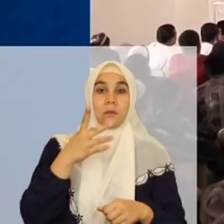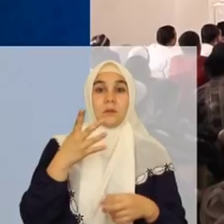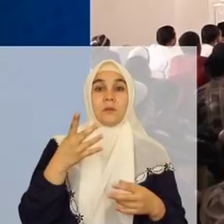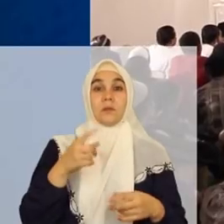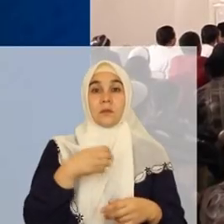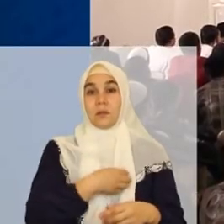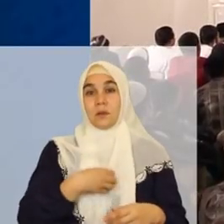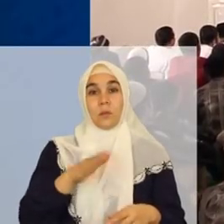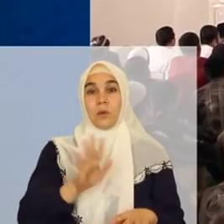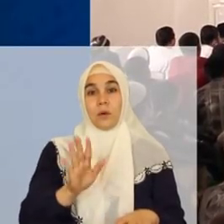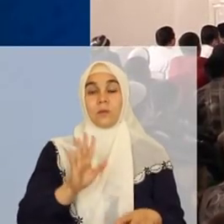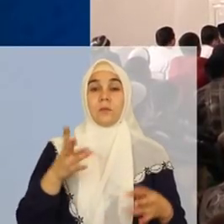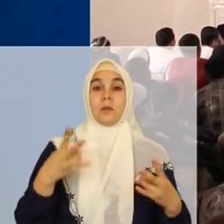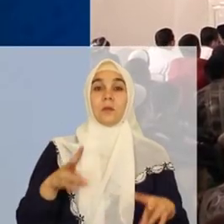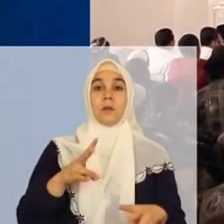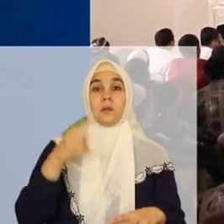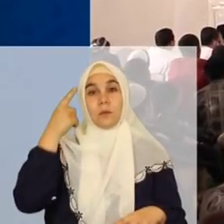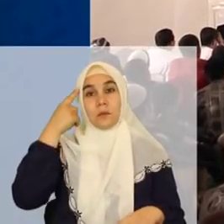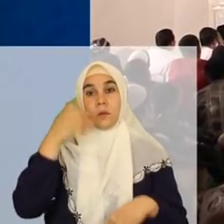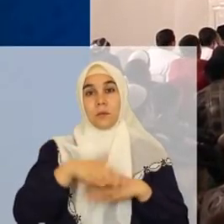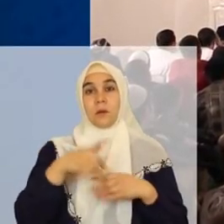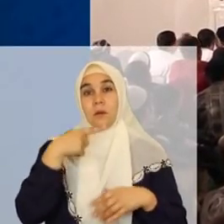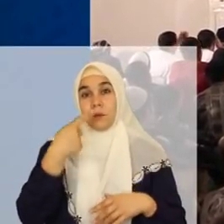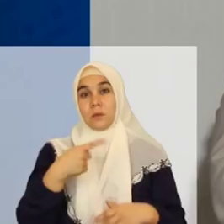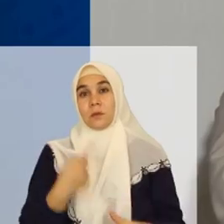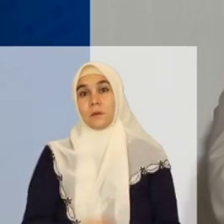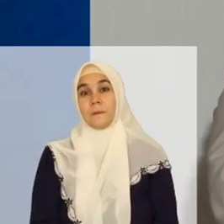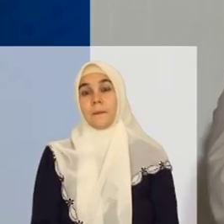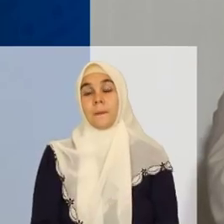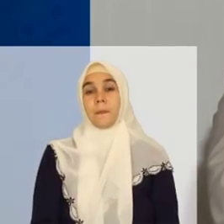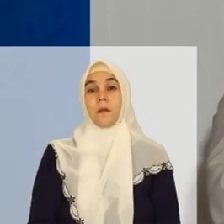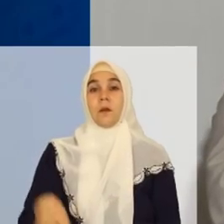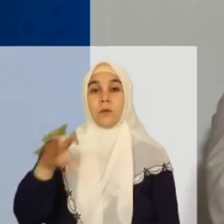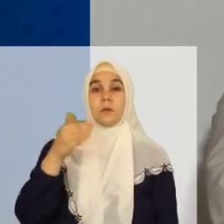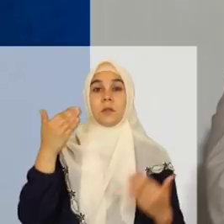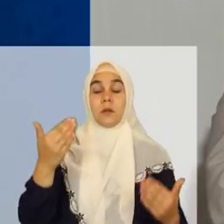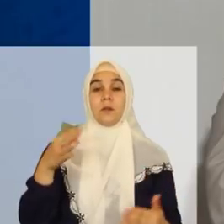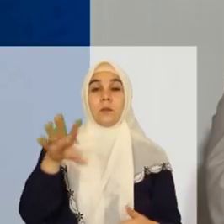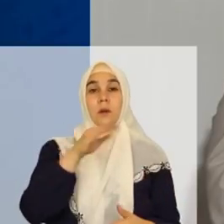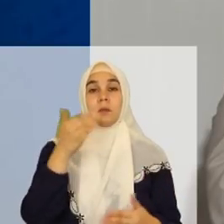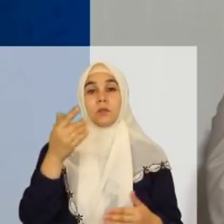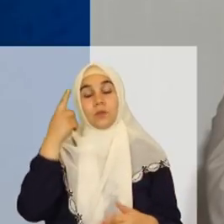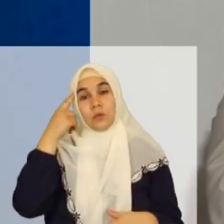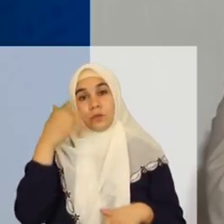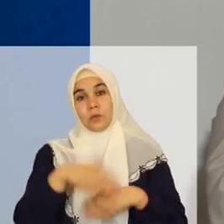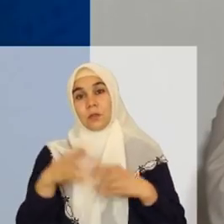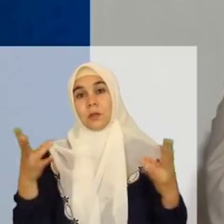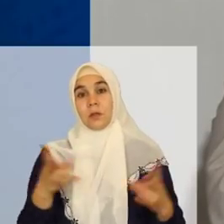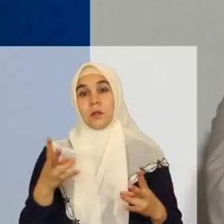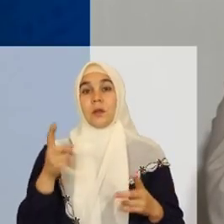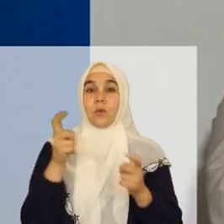unda unchalik darajaga bormaydi degan gaplarni aytishgan. Xullas kalom, buni yaxshi tushunish kerak-da,